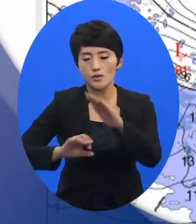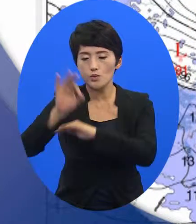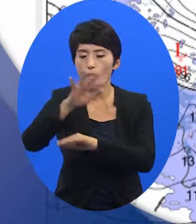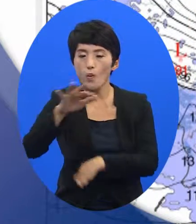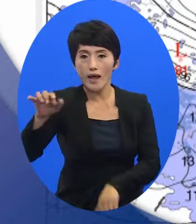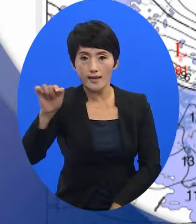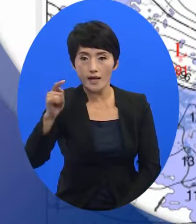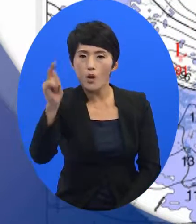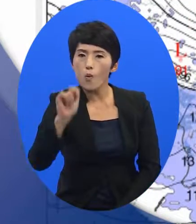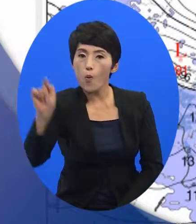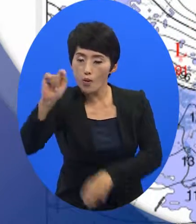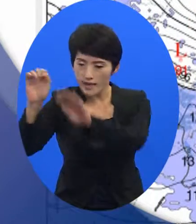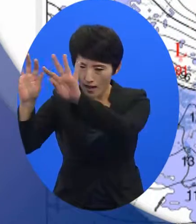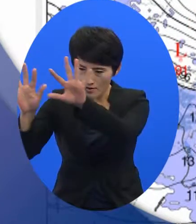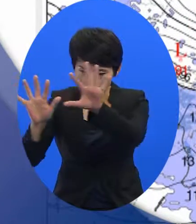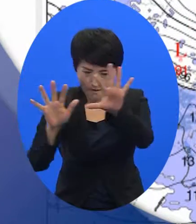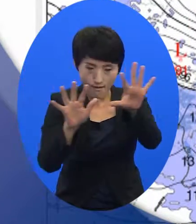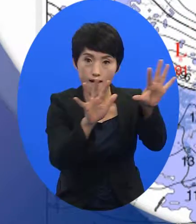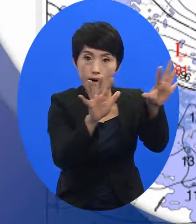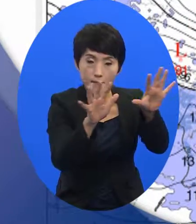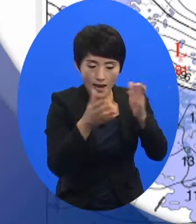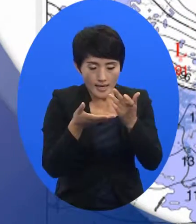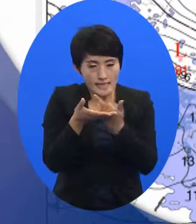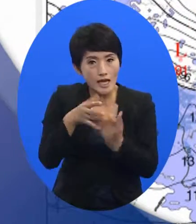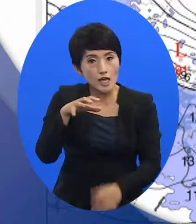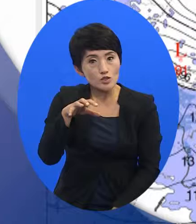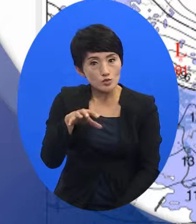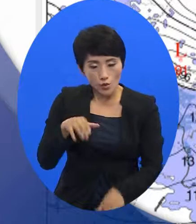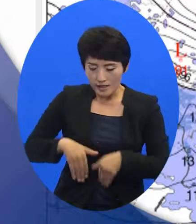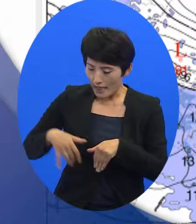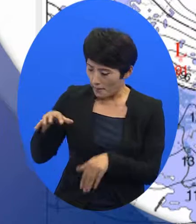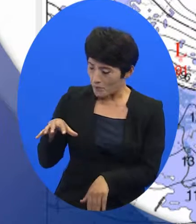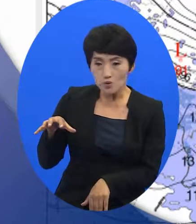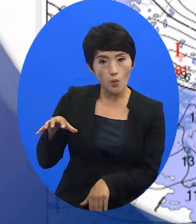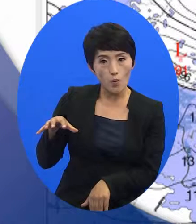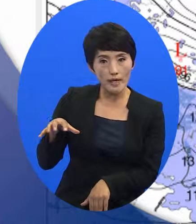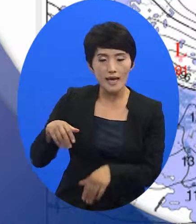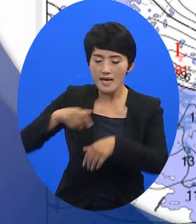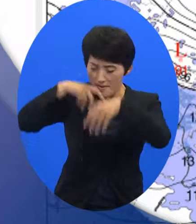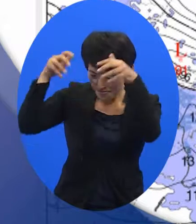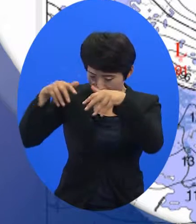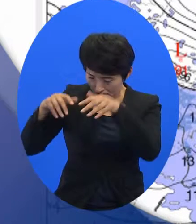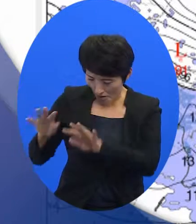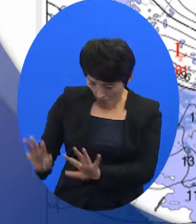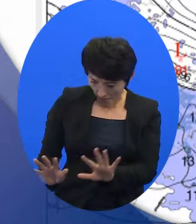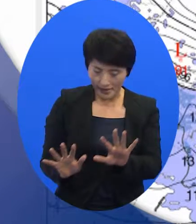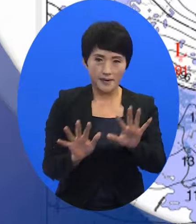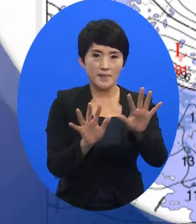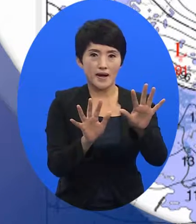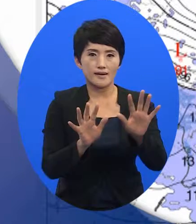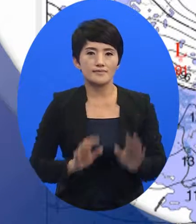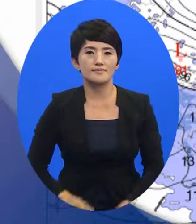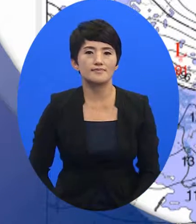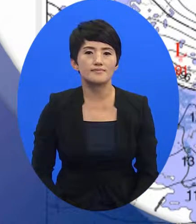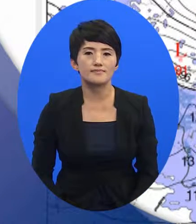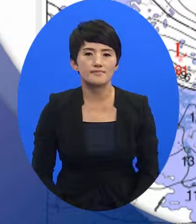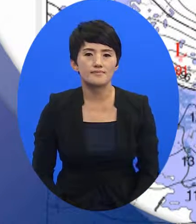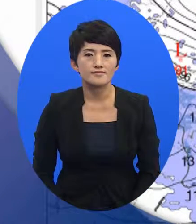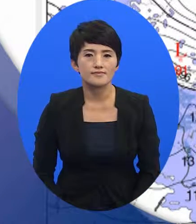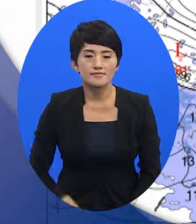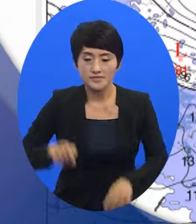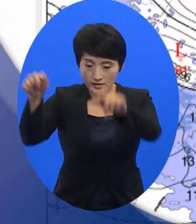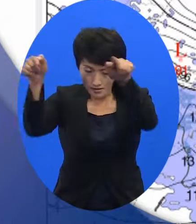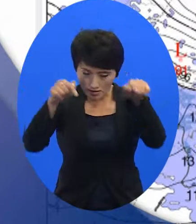동해상에 위치한 고기압의 가장자리에 들겠으나 제주도는 제주도 남쪽 해상을 지나는 장마전선의 영향을 받겠습니다.